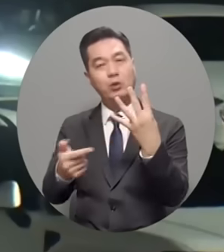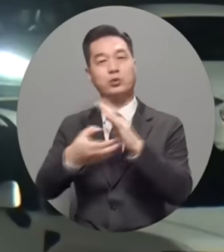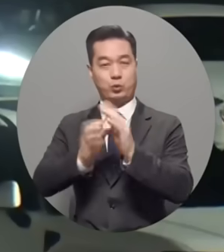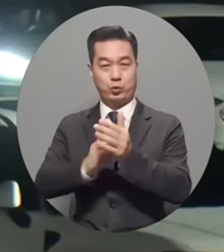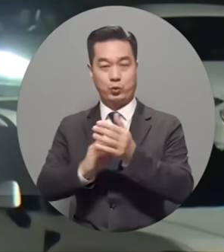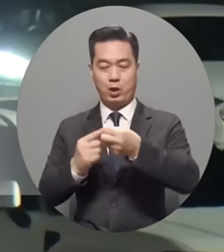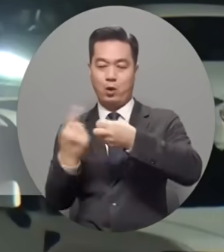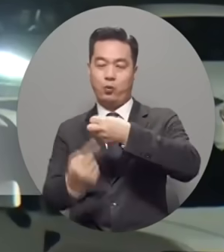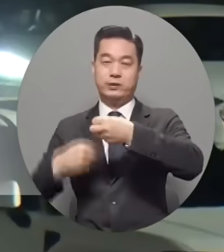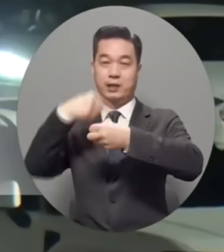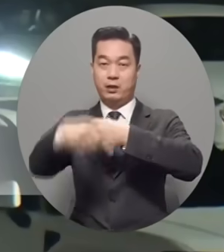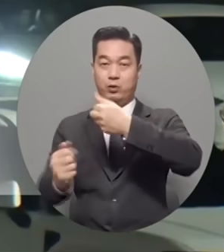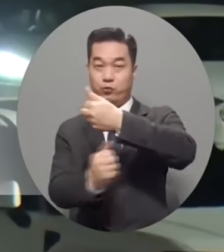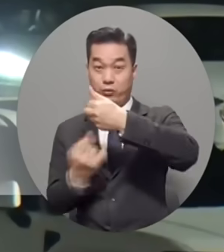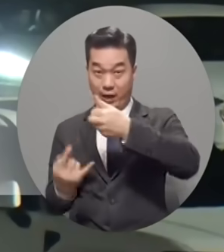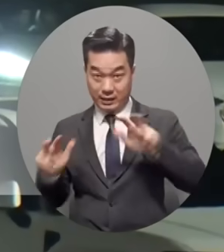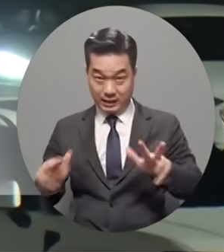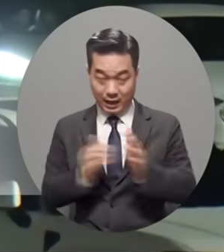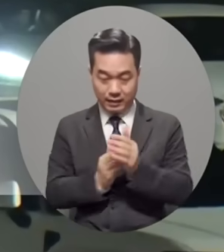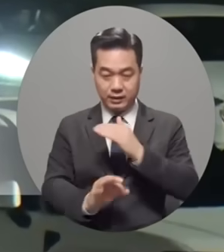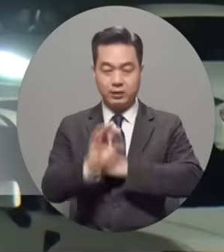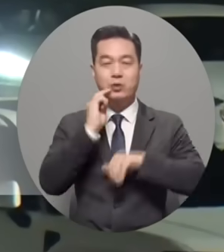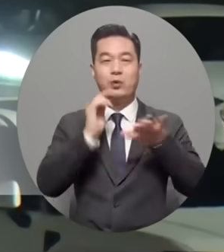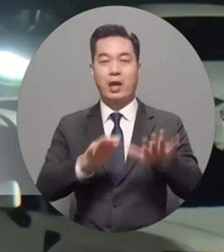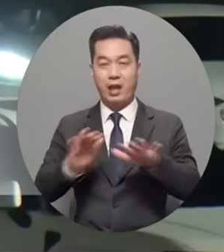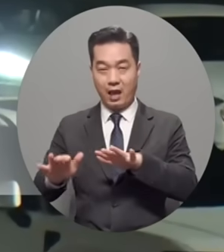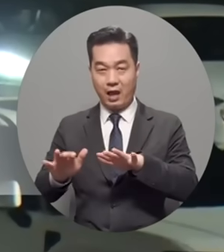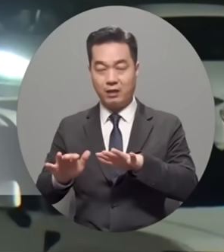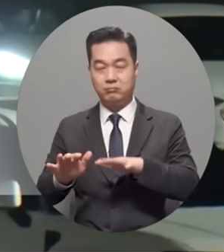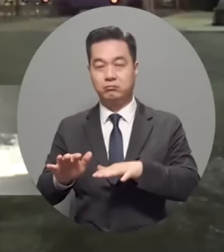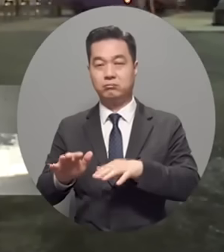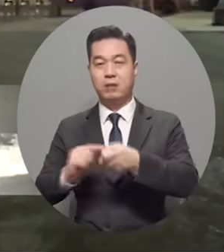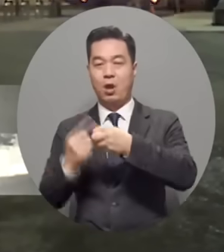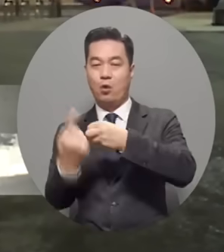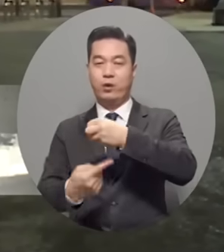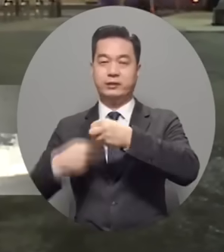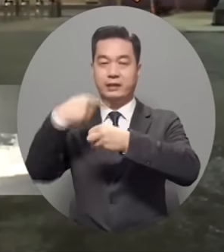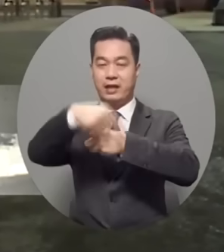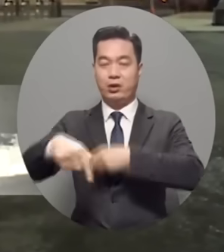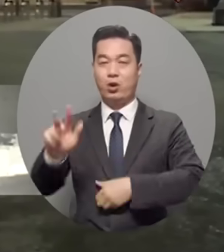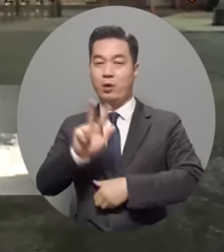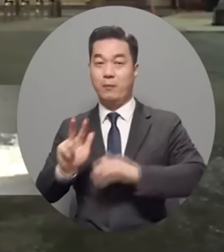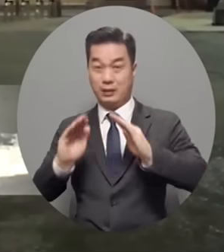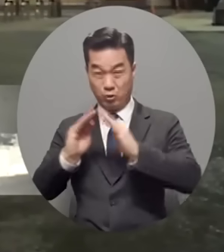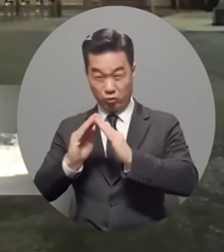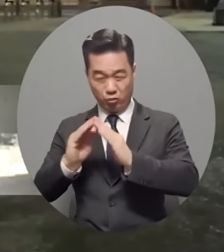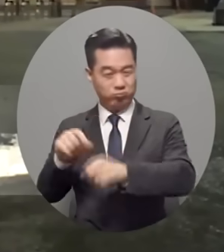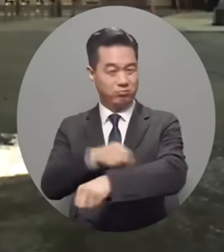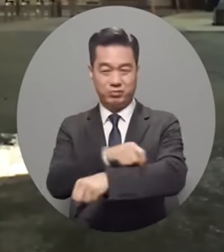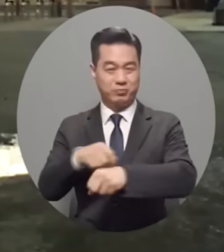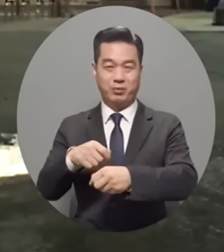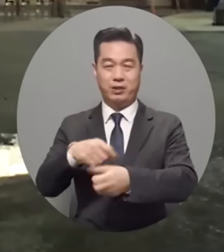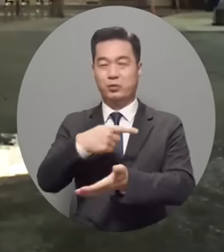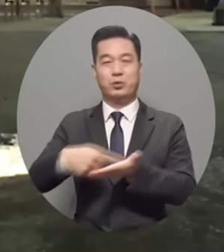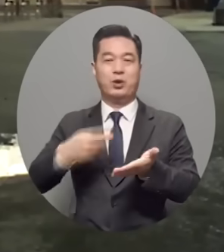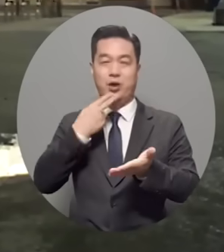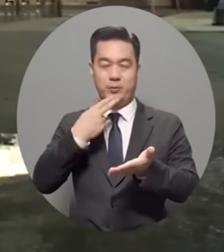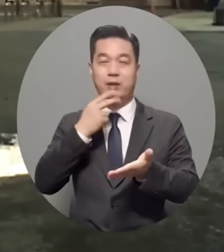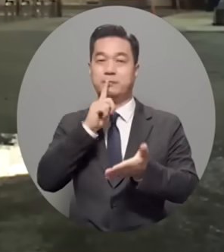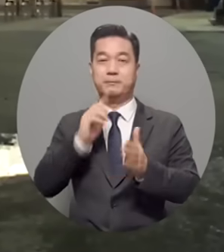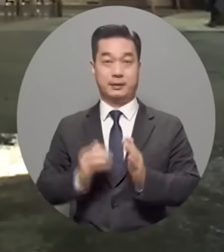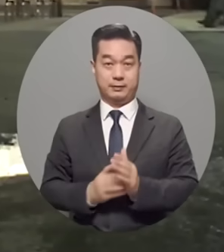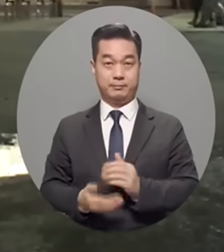원자력위원회는 현재까지 동해안에 위치한 원자력 발전소에는 지진 관련 특이사항이 없다고 밝혔습니다.